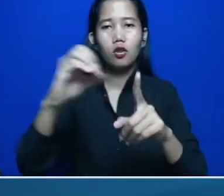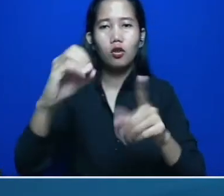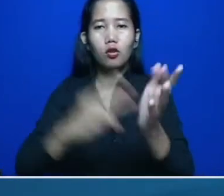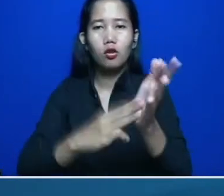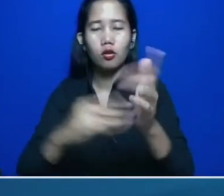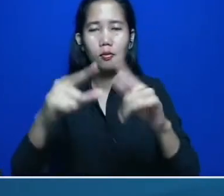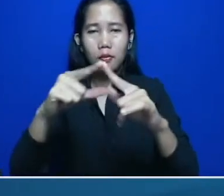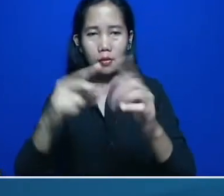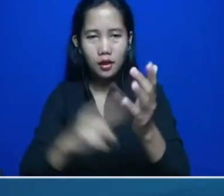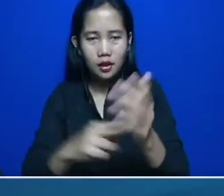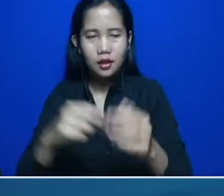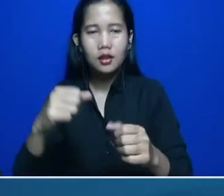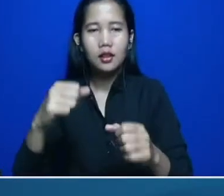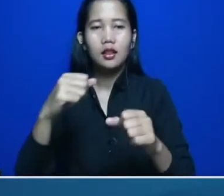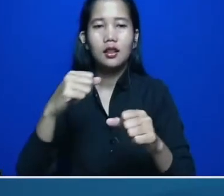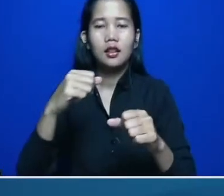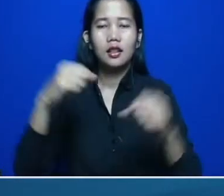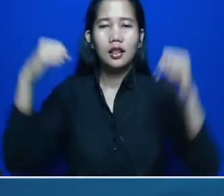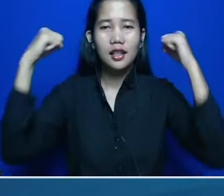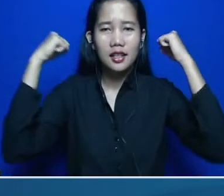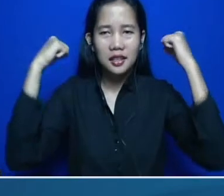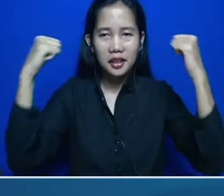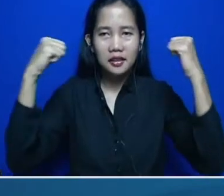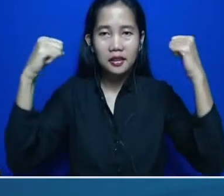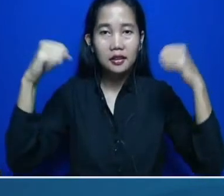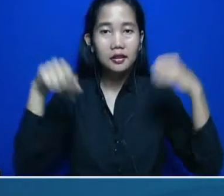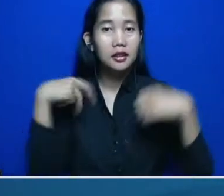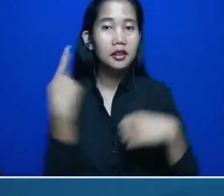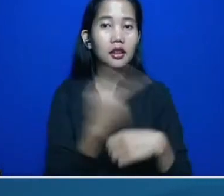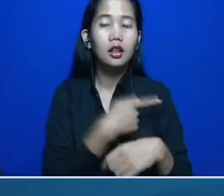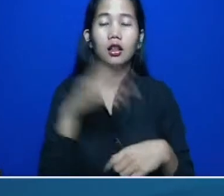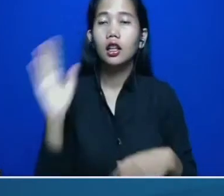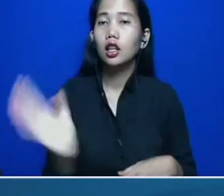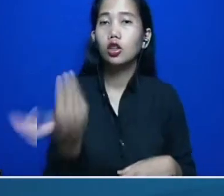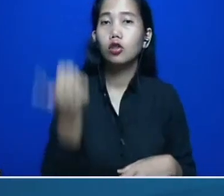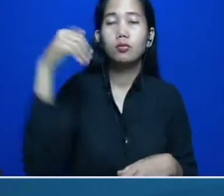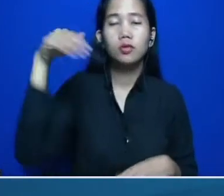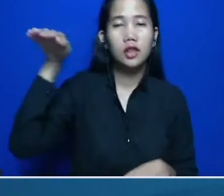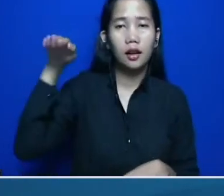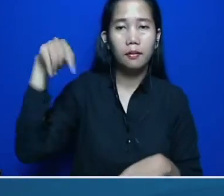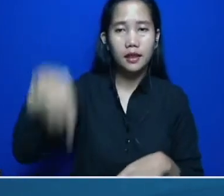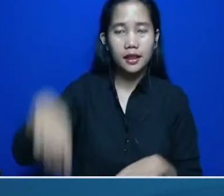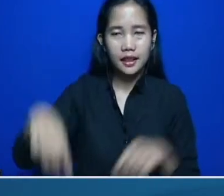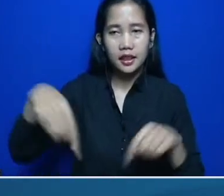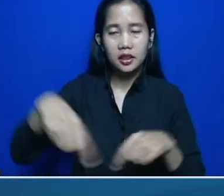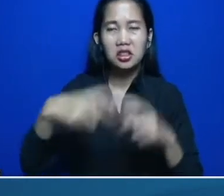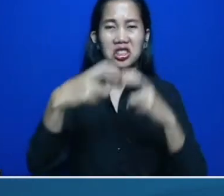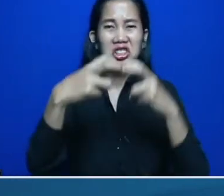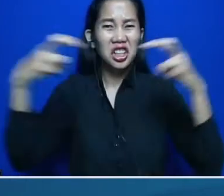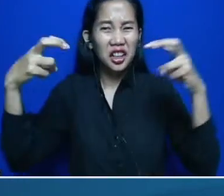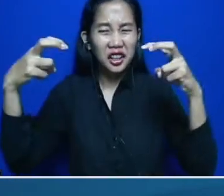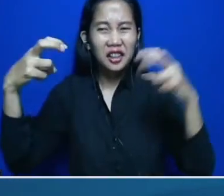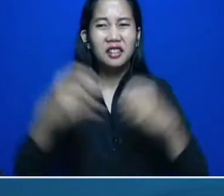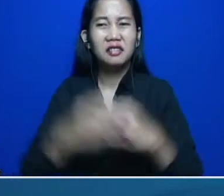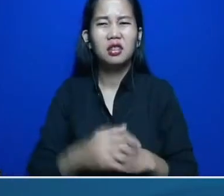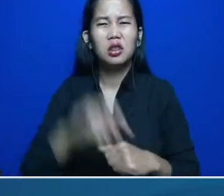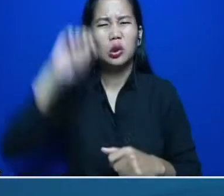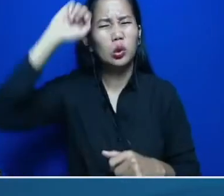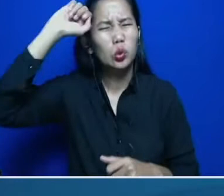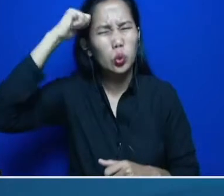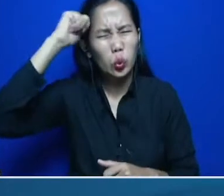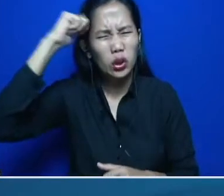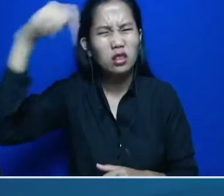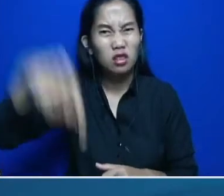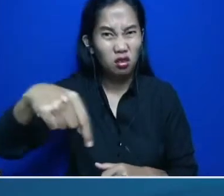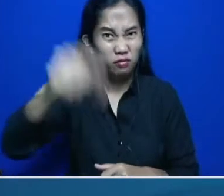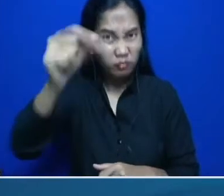kita hidup di zaman yang sangat sulit sekarang oleh karena